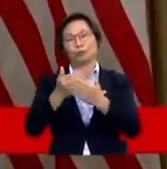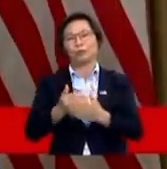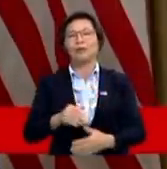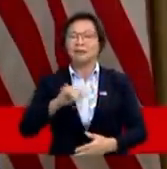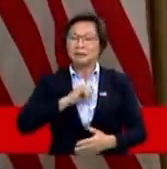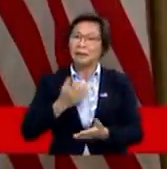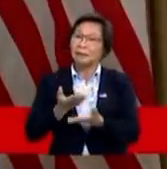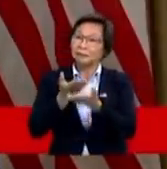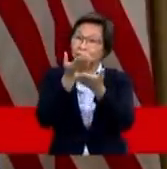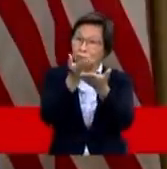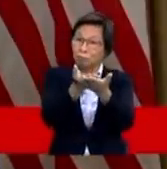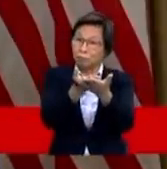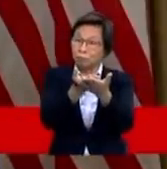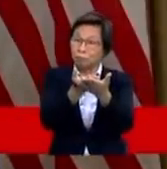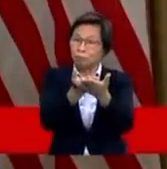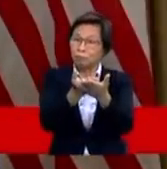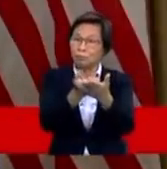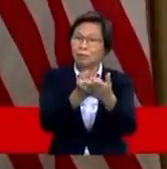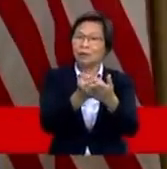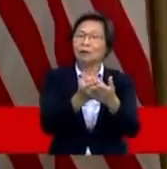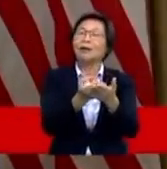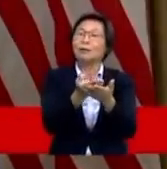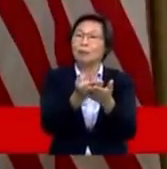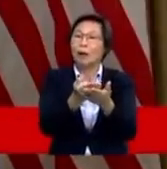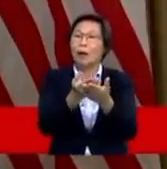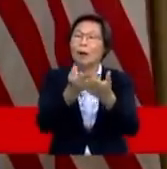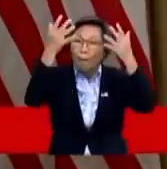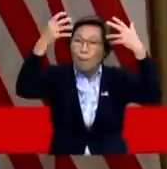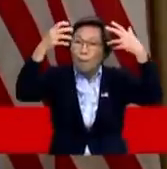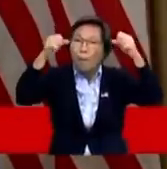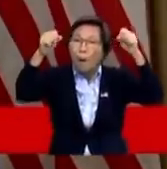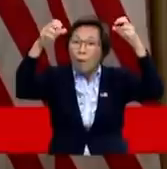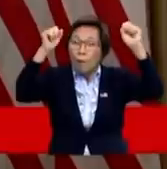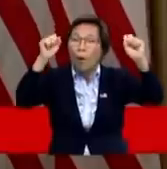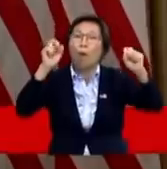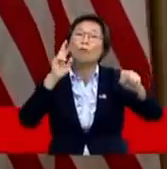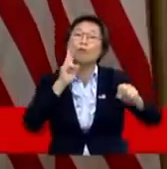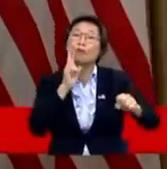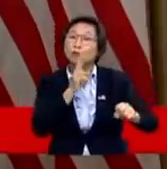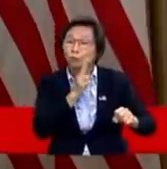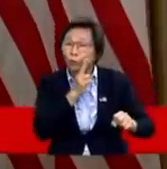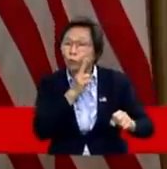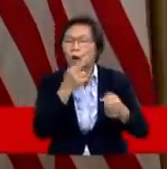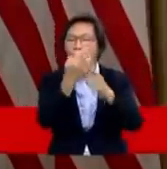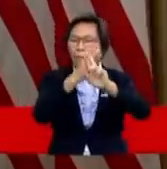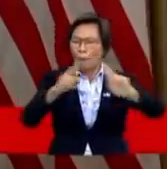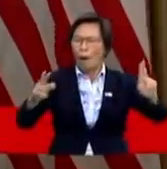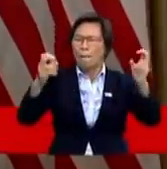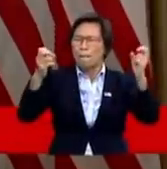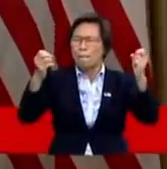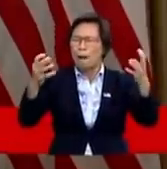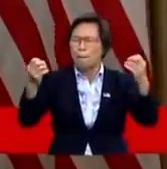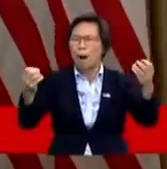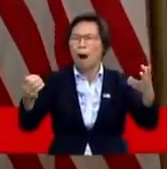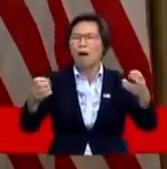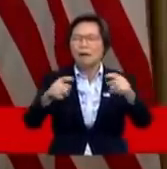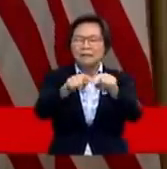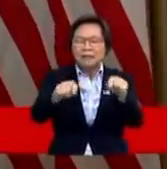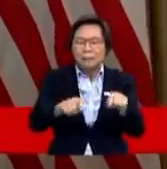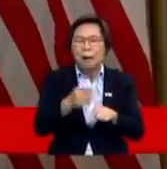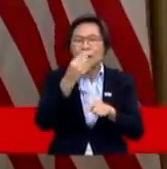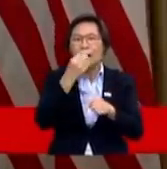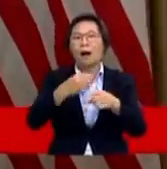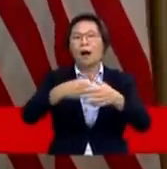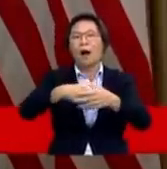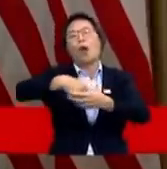saya juga ingin menyarankan kepada pengusaha pulsa premis kedai makan supaya menyediakan lebih banyak ruang tempat